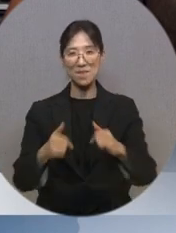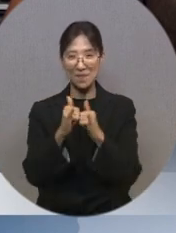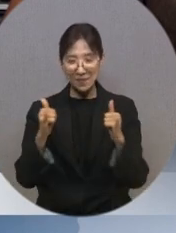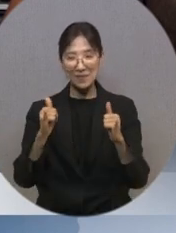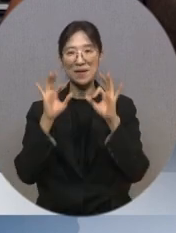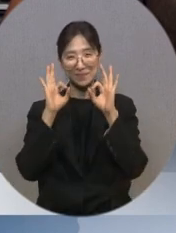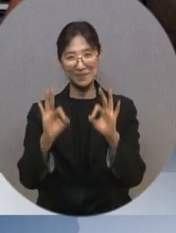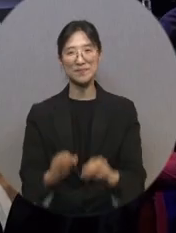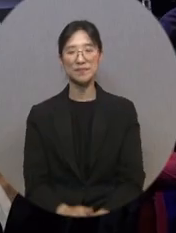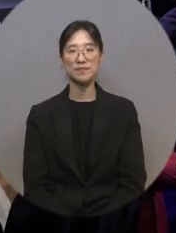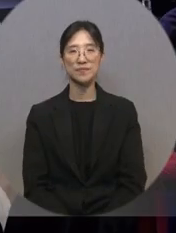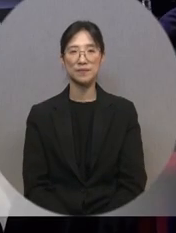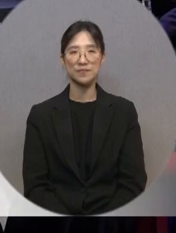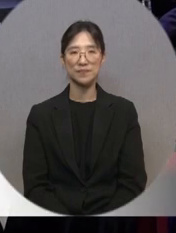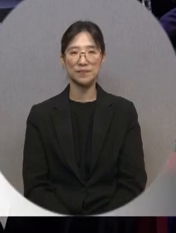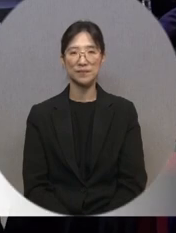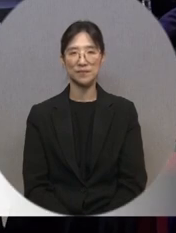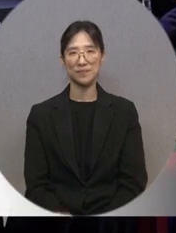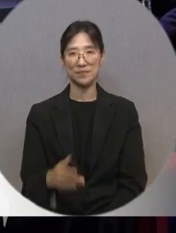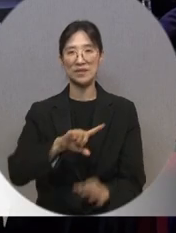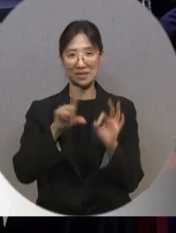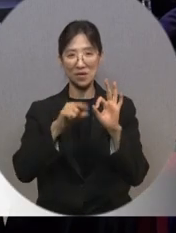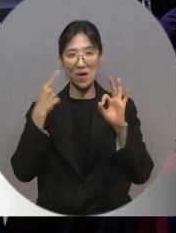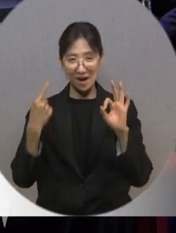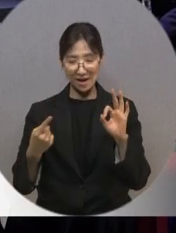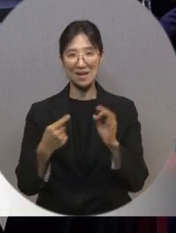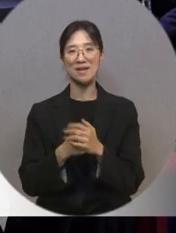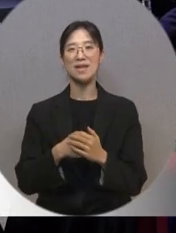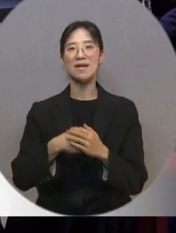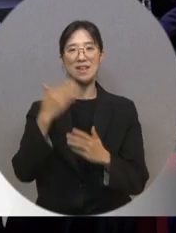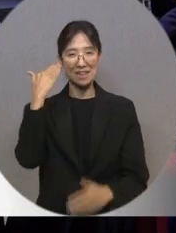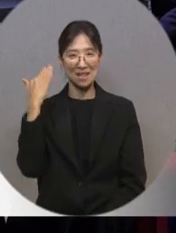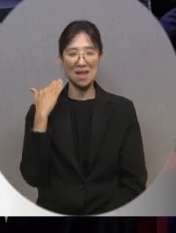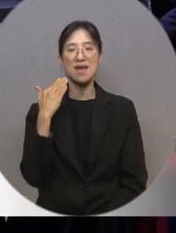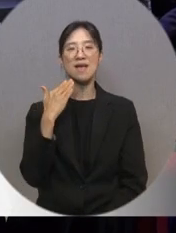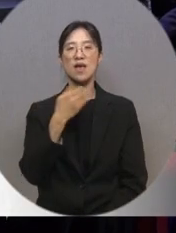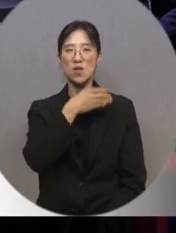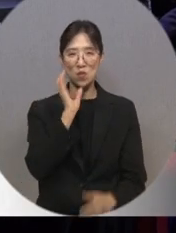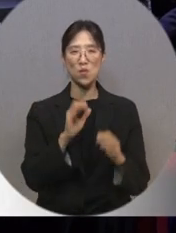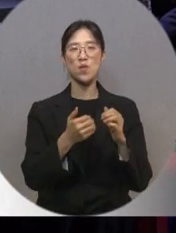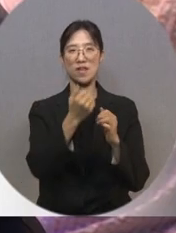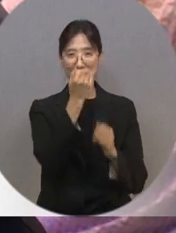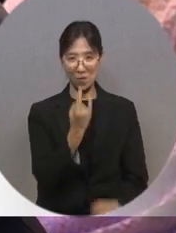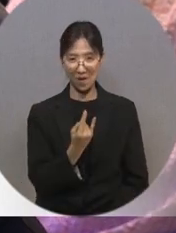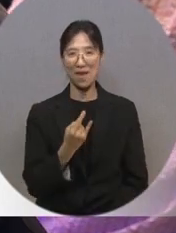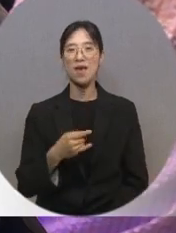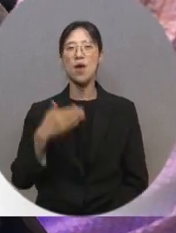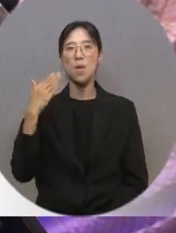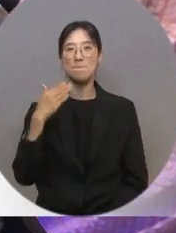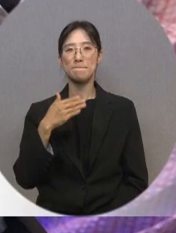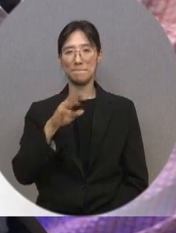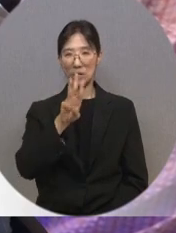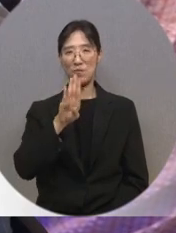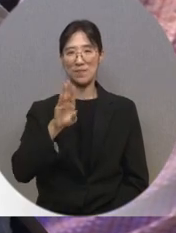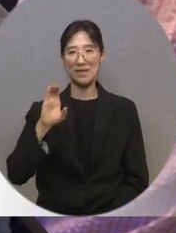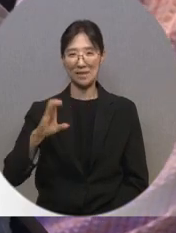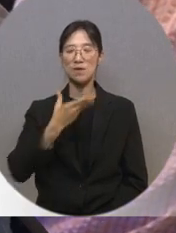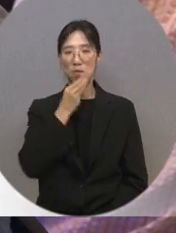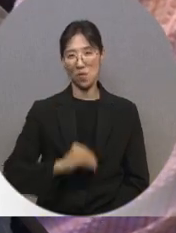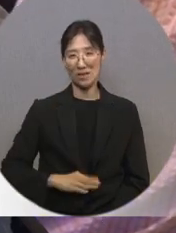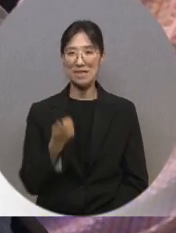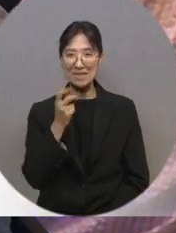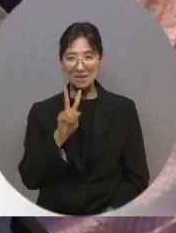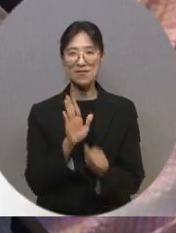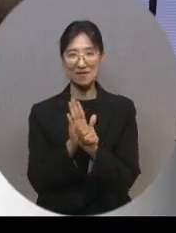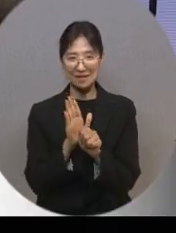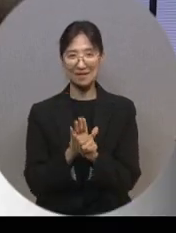만나보시죠. 지난 1일 사단법인 대한노인회가 주최하고 WBC 복지TV가 후원하는 제2회